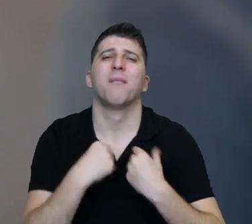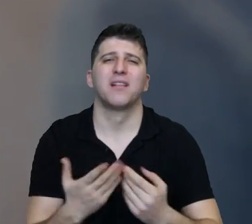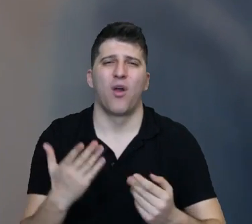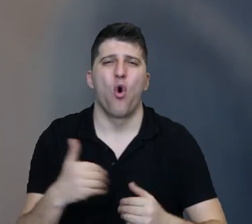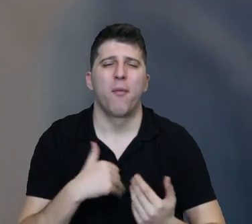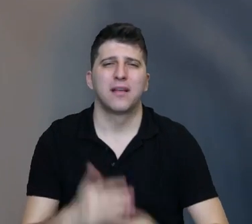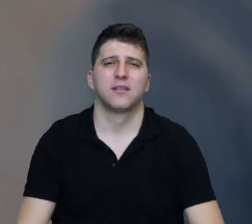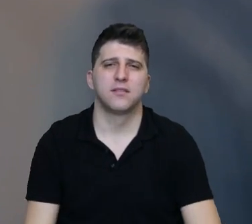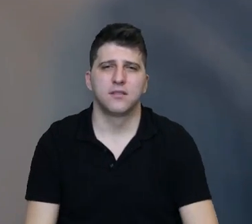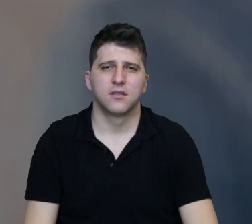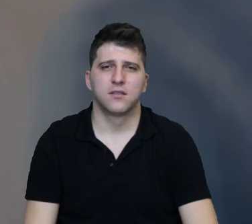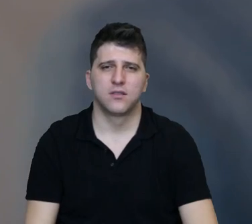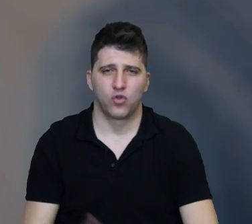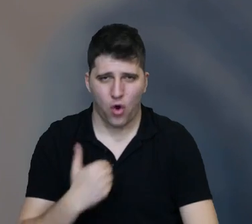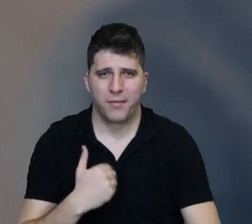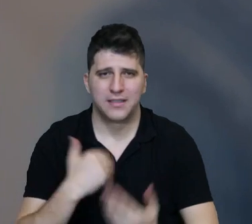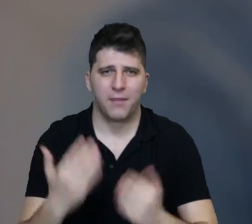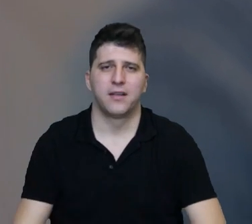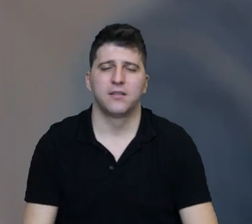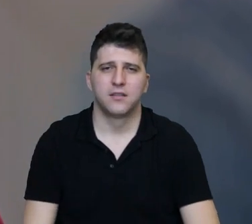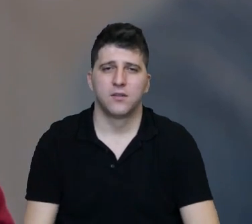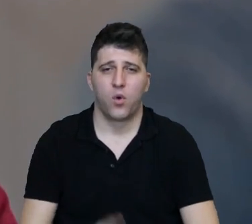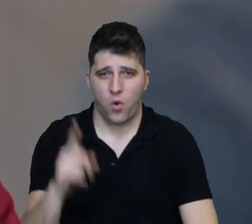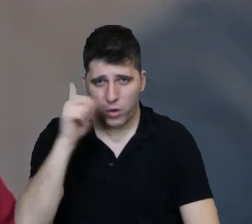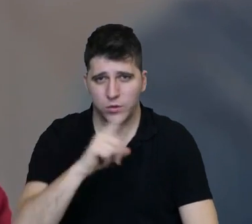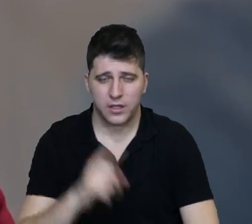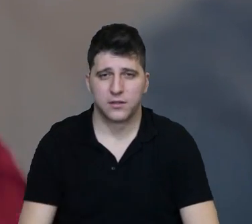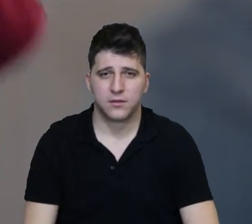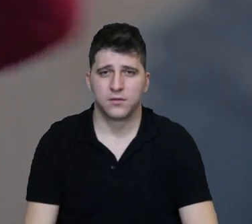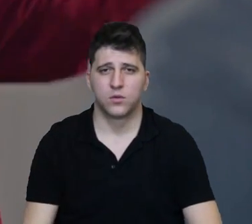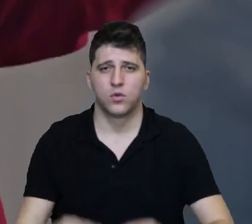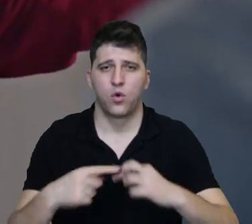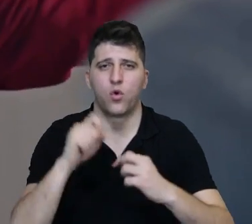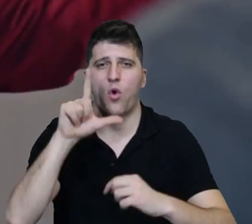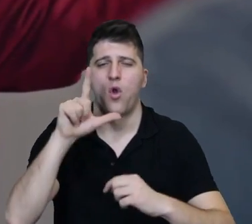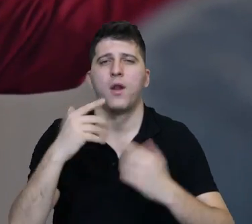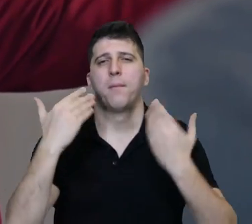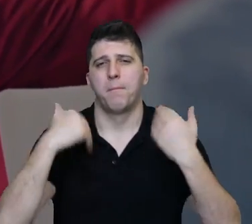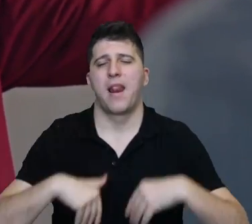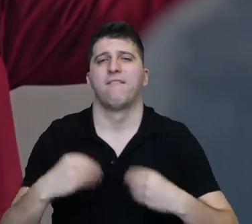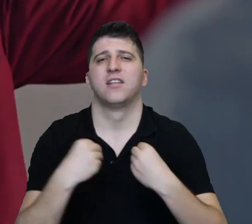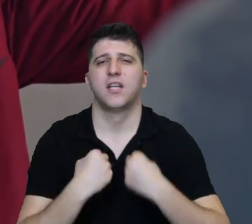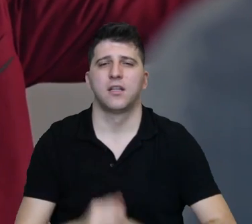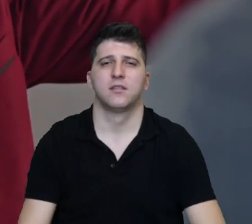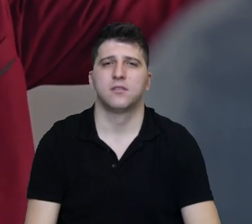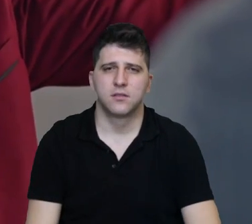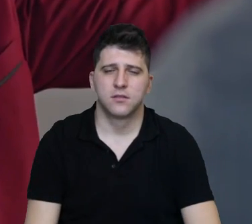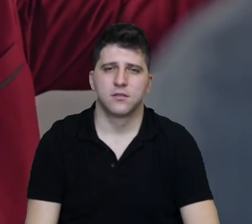komik. Komik tabii. O yüzden rolü bana verecekler.